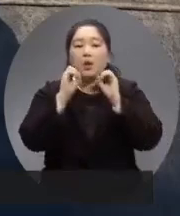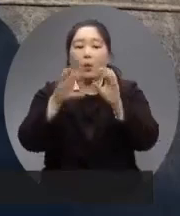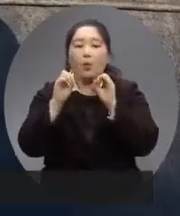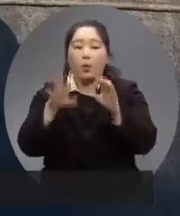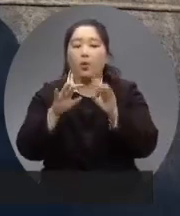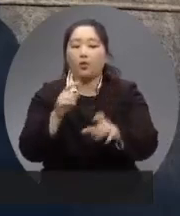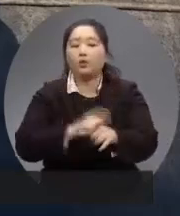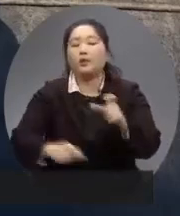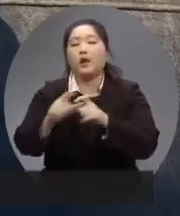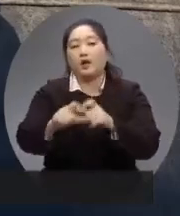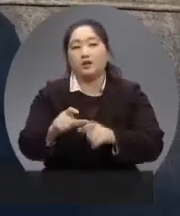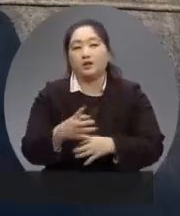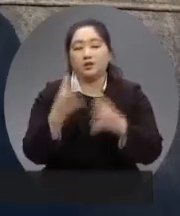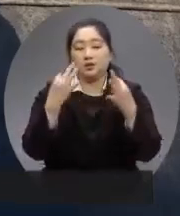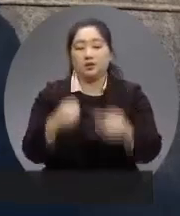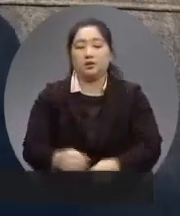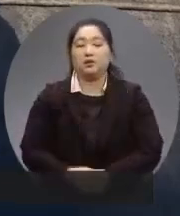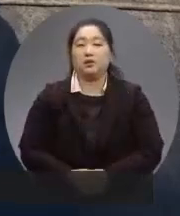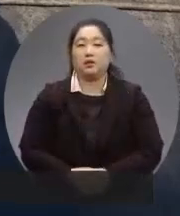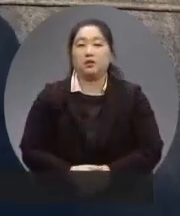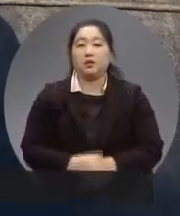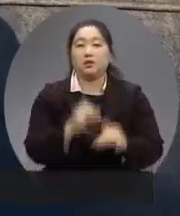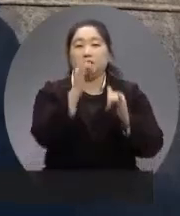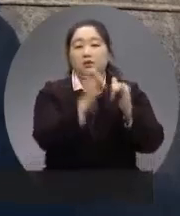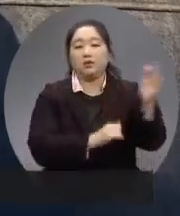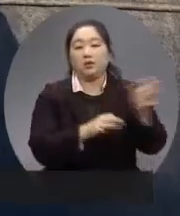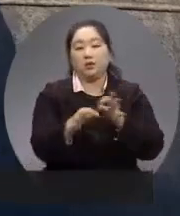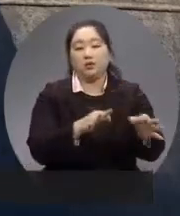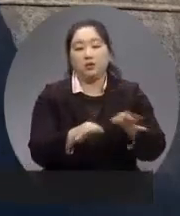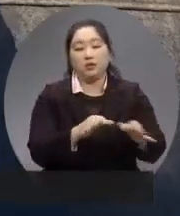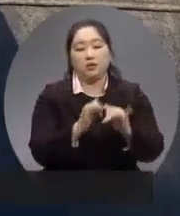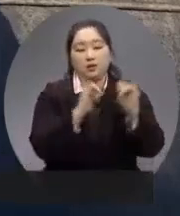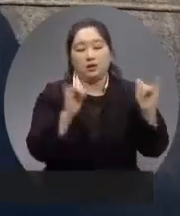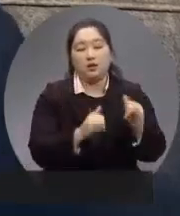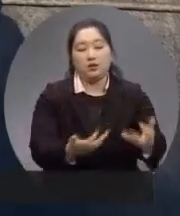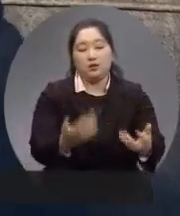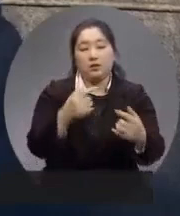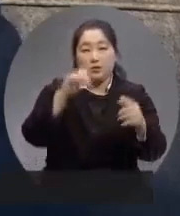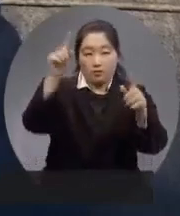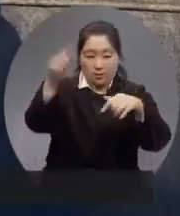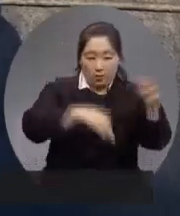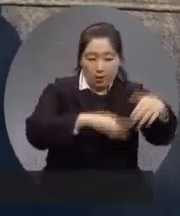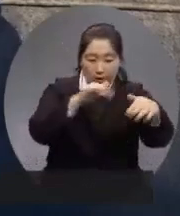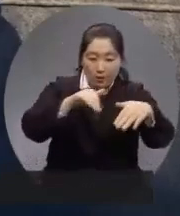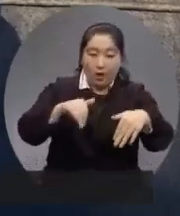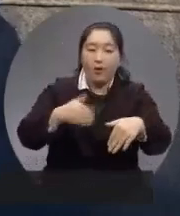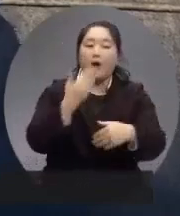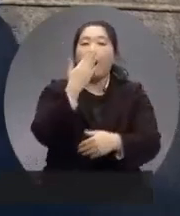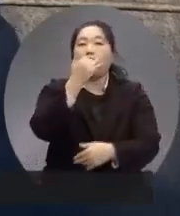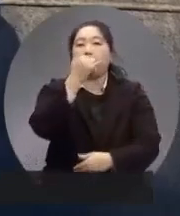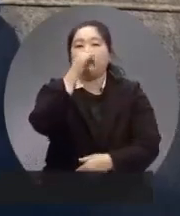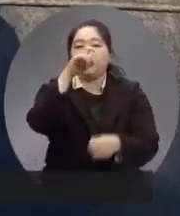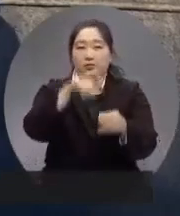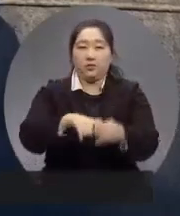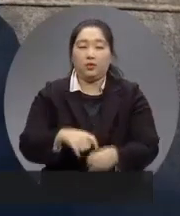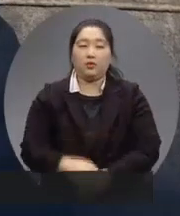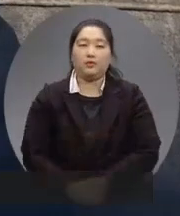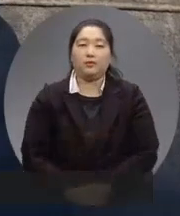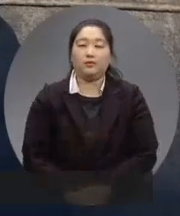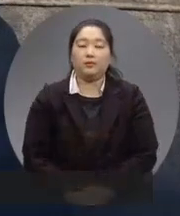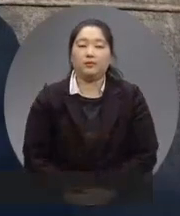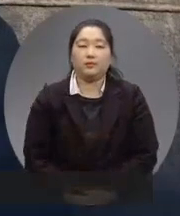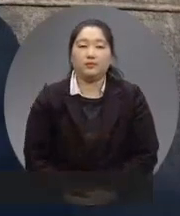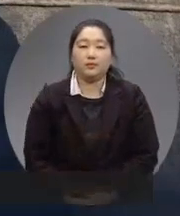많이 해주는 조건으로 우리가 전통시장을 그나마 사람들이 좀 유치할 수 있는 돌파구로 할까? 뭔가를 좀